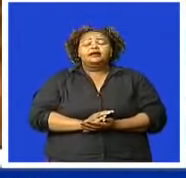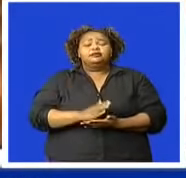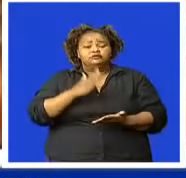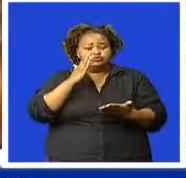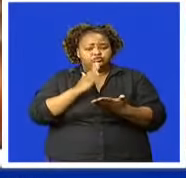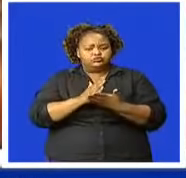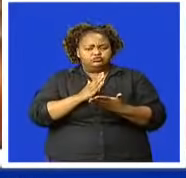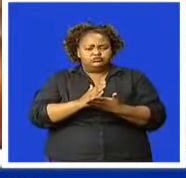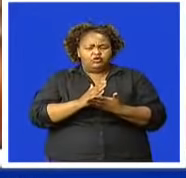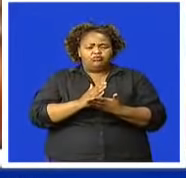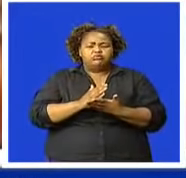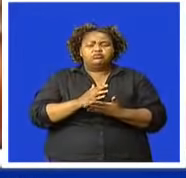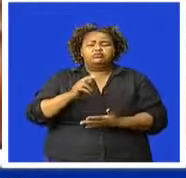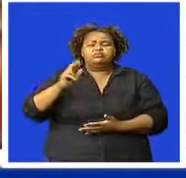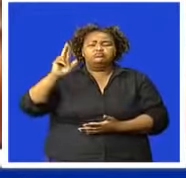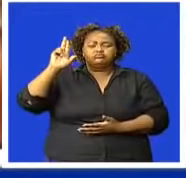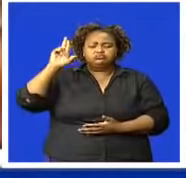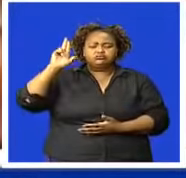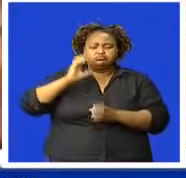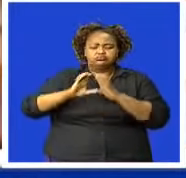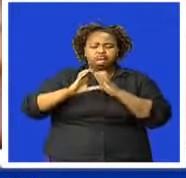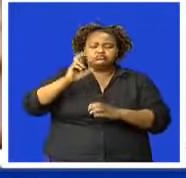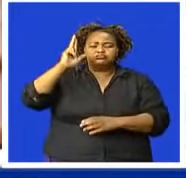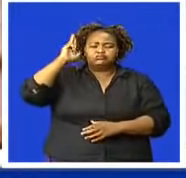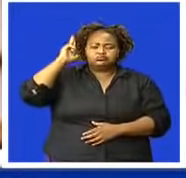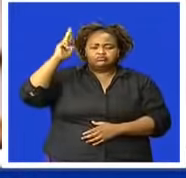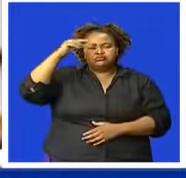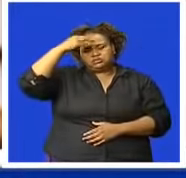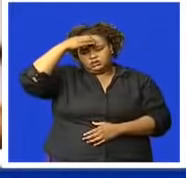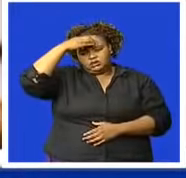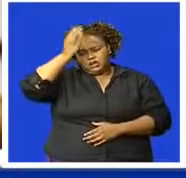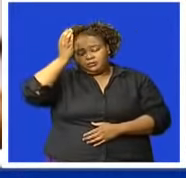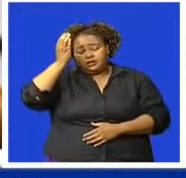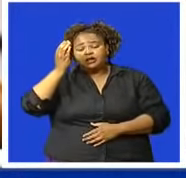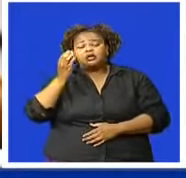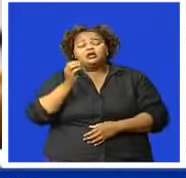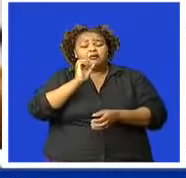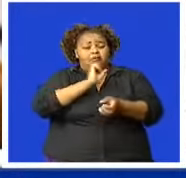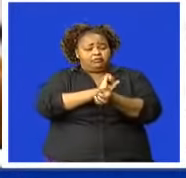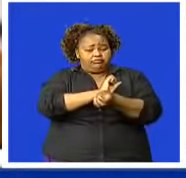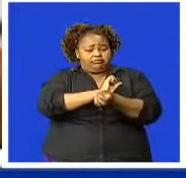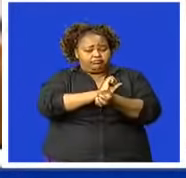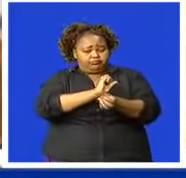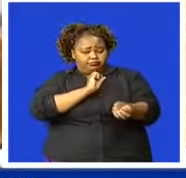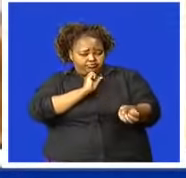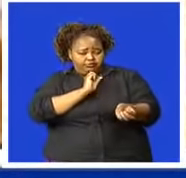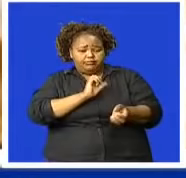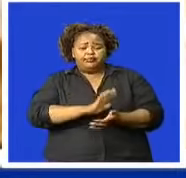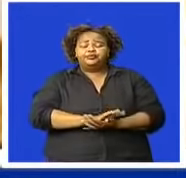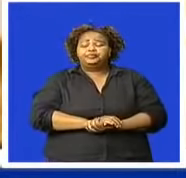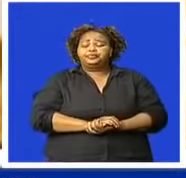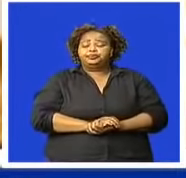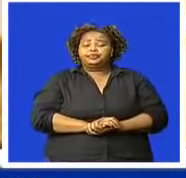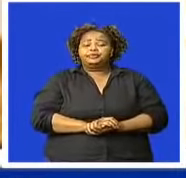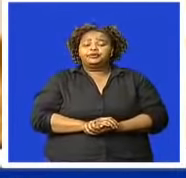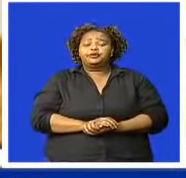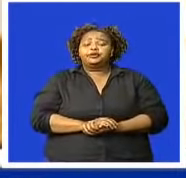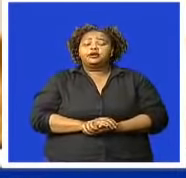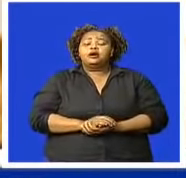nekuthinzana nabofakazi bembuso loku batokela ngephandle. Inkantolo ithi nangabe